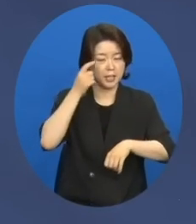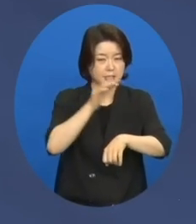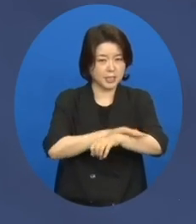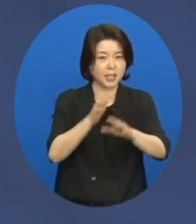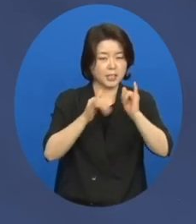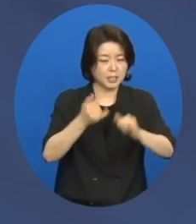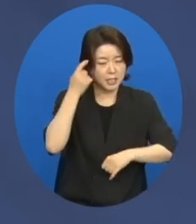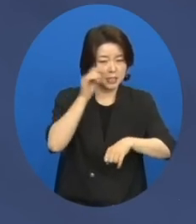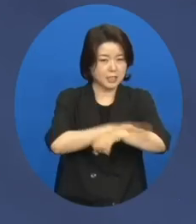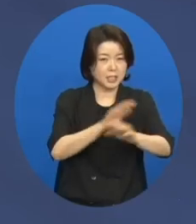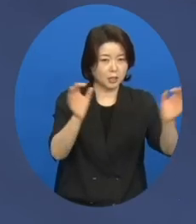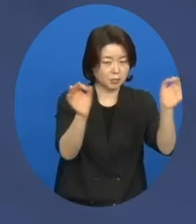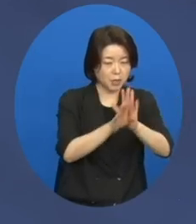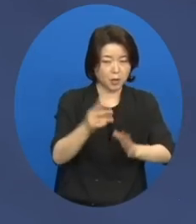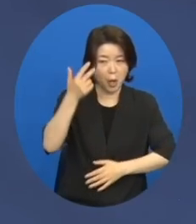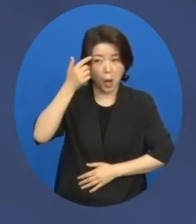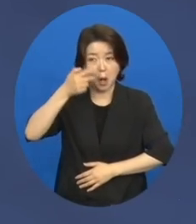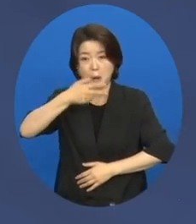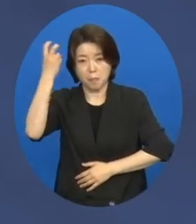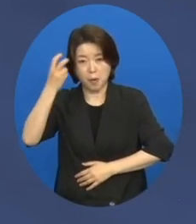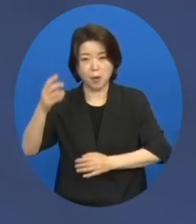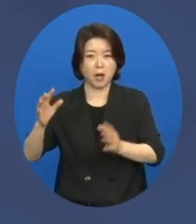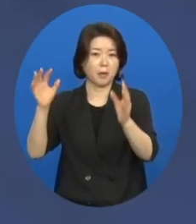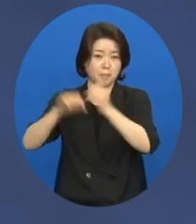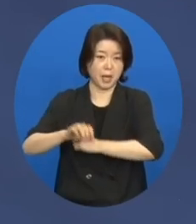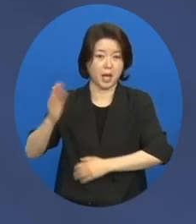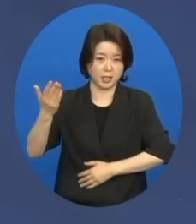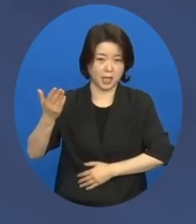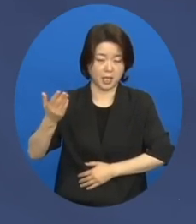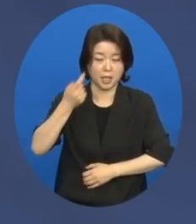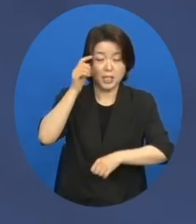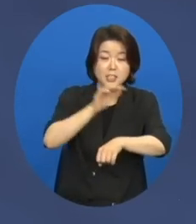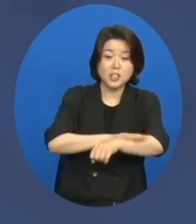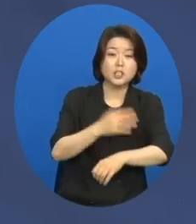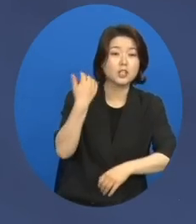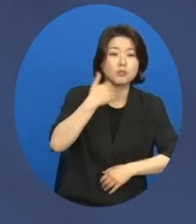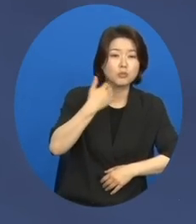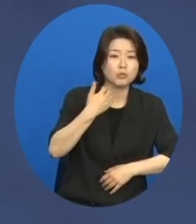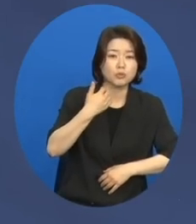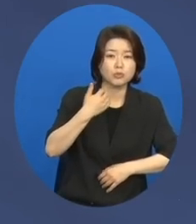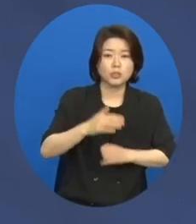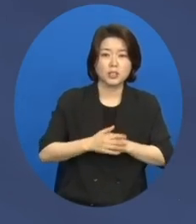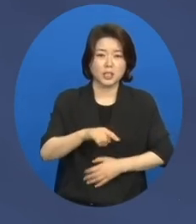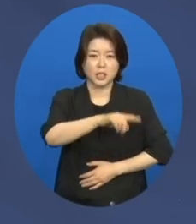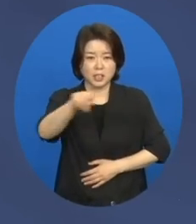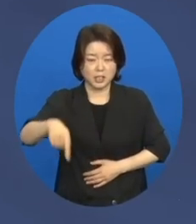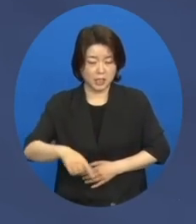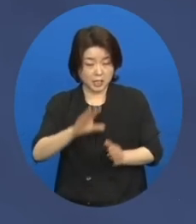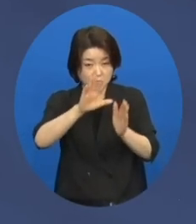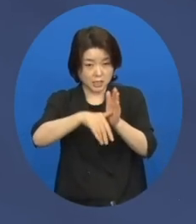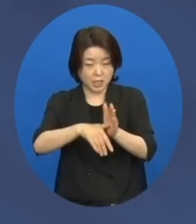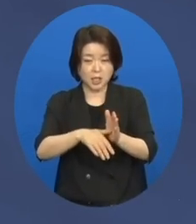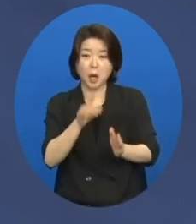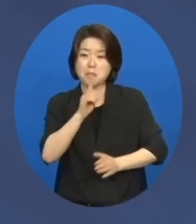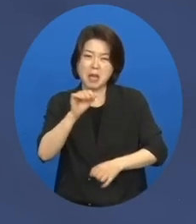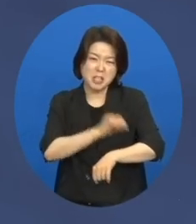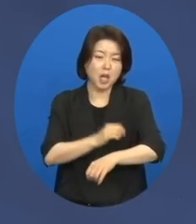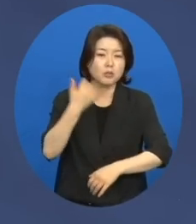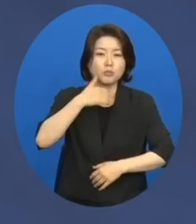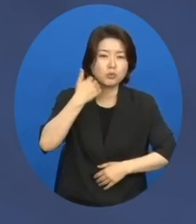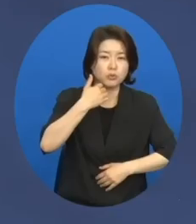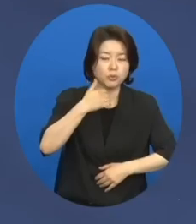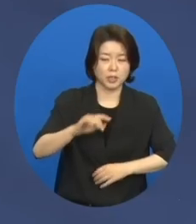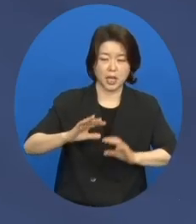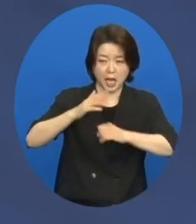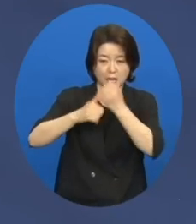멸하고 총명한 자들의 총명을 폐하리라 하였으니, 지혜 있는 자가 어디 있느냐, 선비가 어디 있느냐, 이 세대의 변론가가 어디 있느냐, 하나님께서